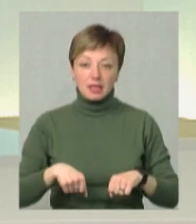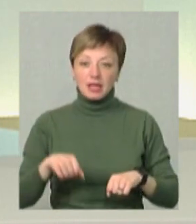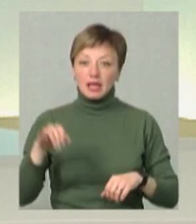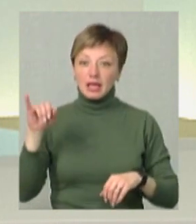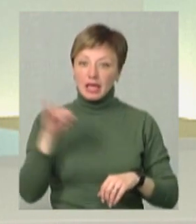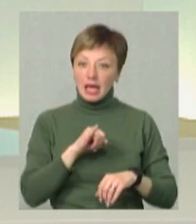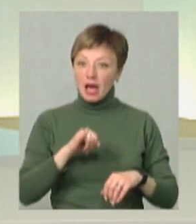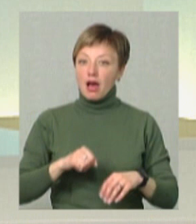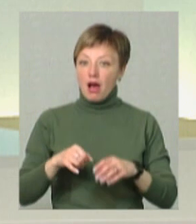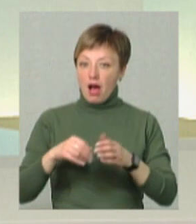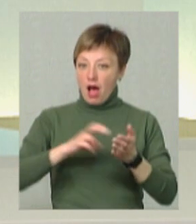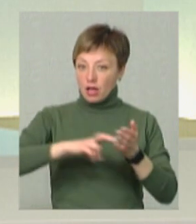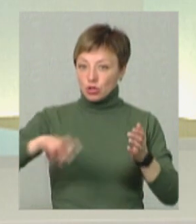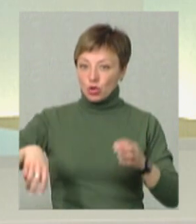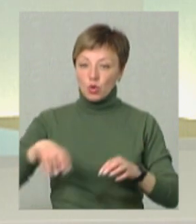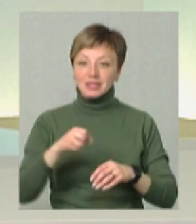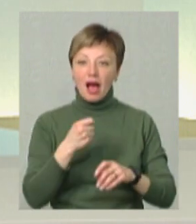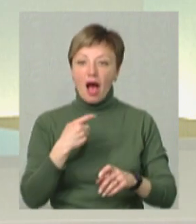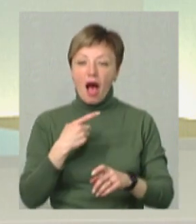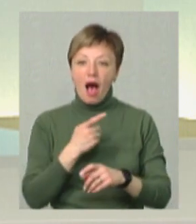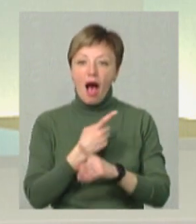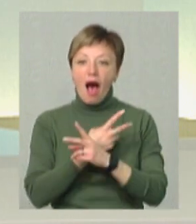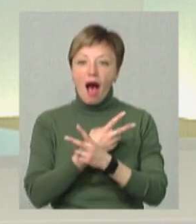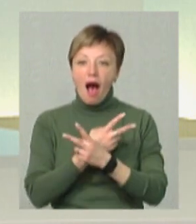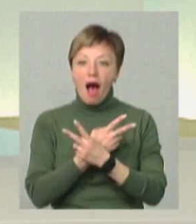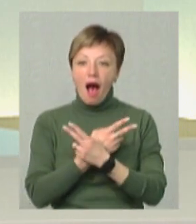аншлюс Австрії. В Австрії